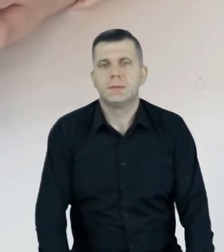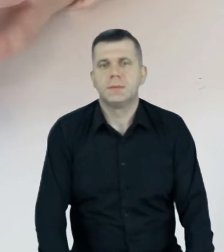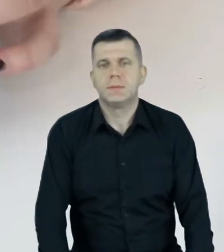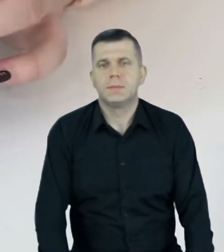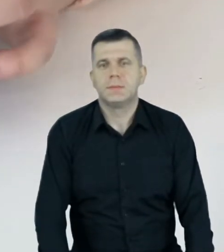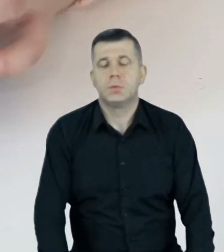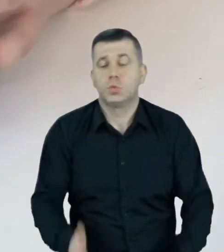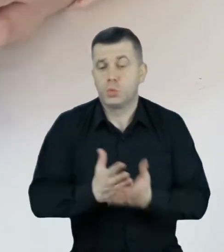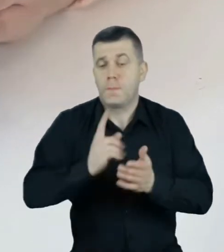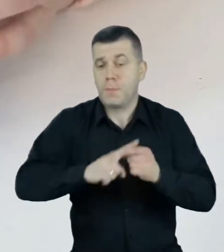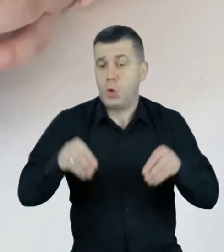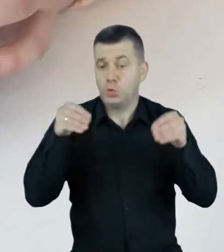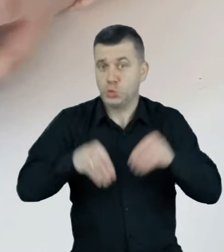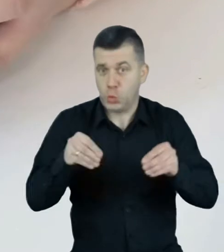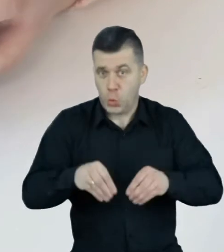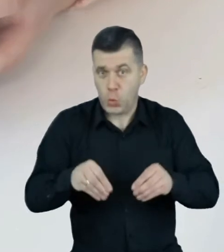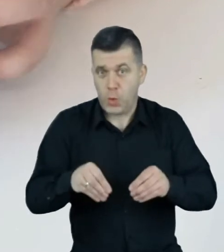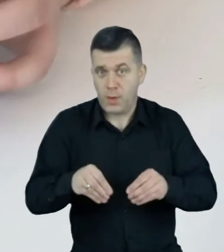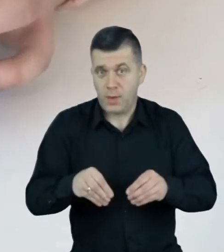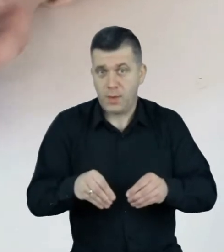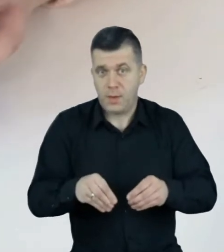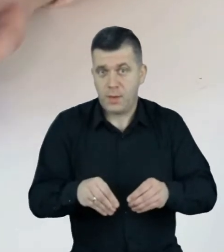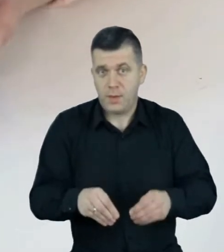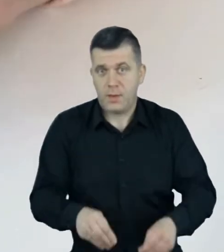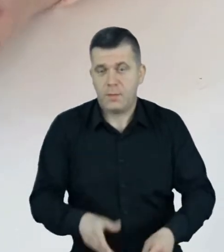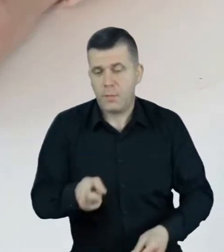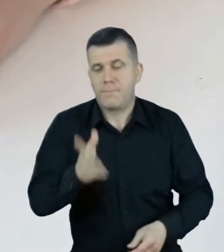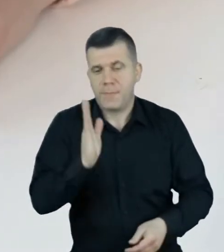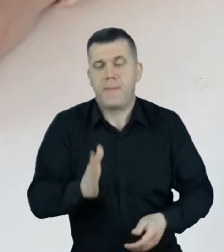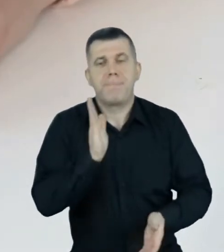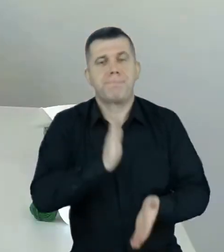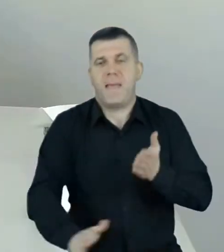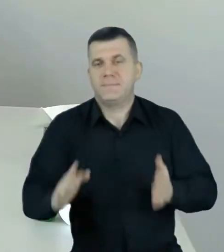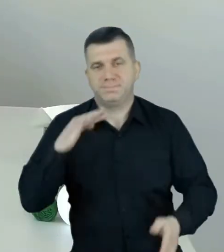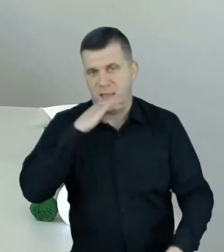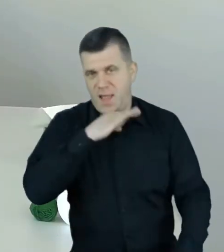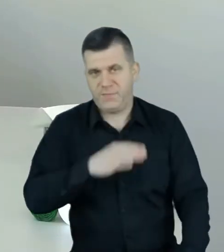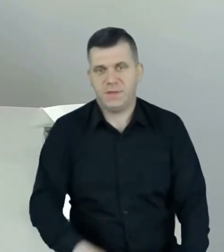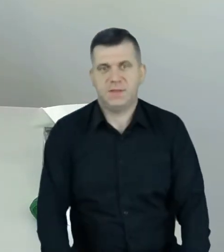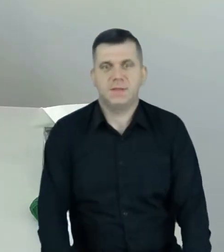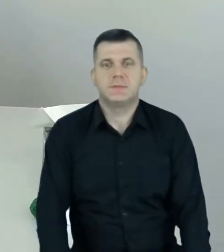ponieważ po wyschnięciu tak jak mówię i będzie bezbarwny